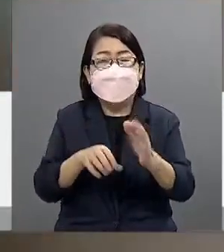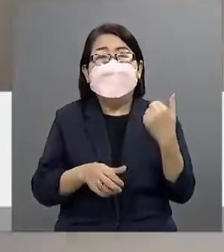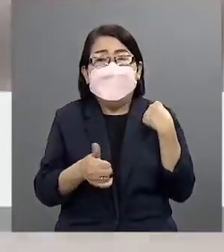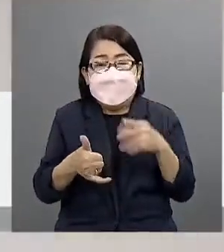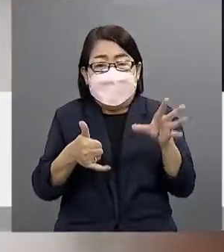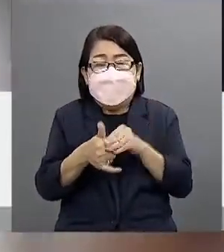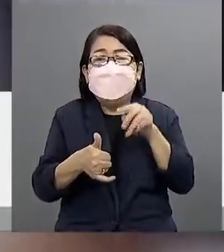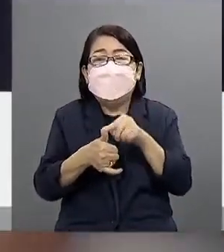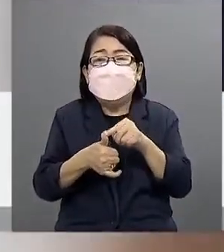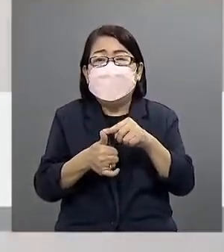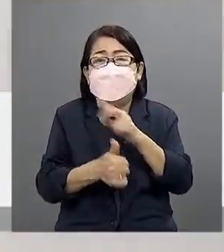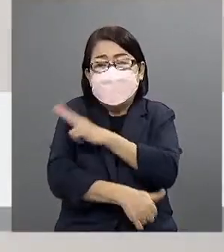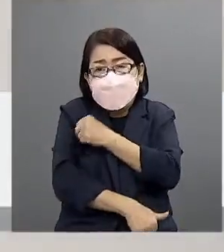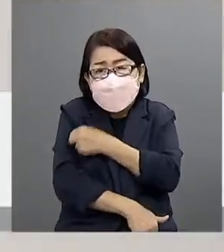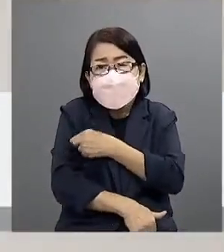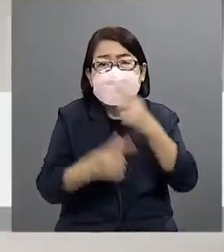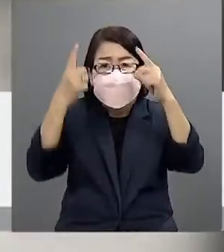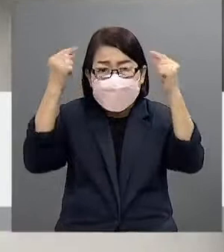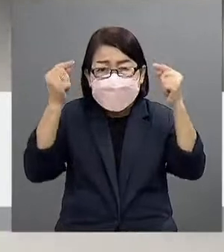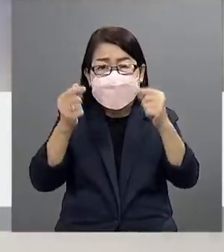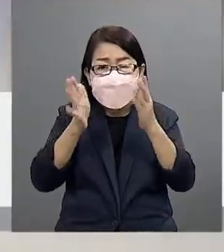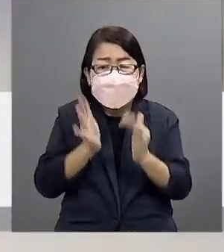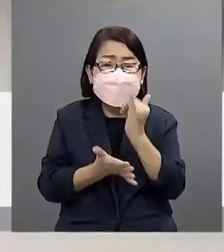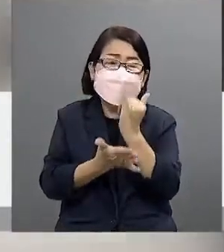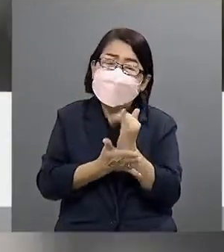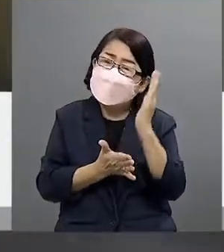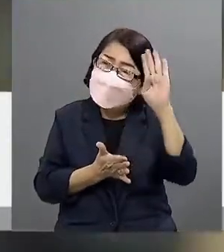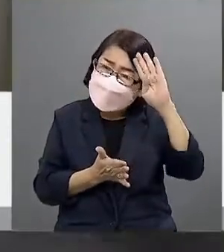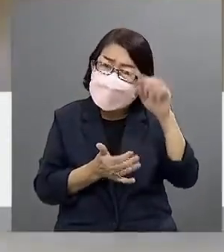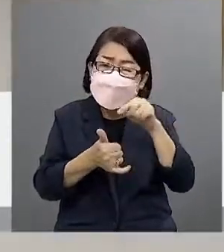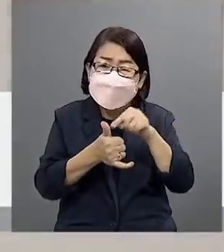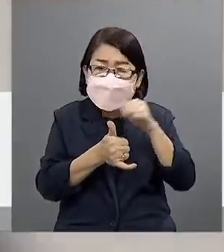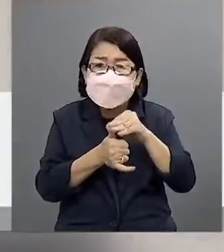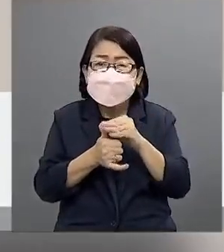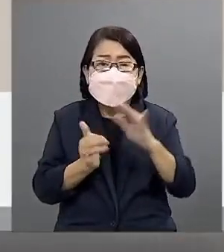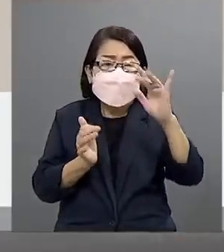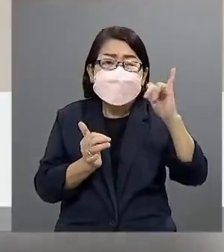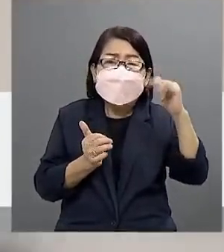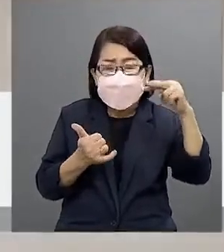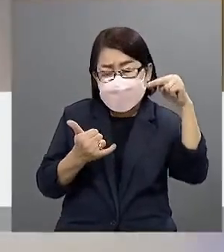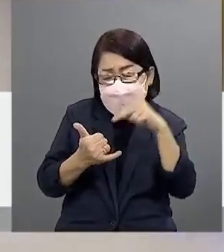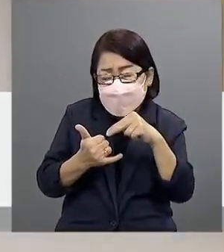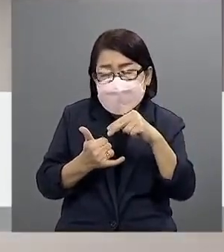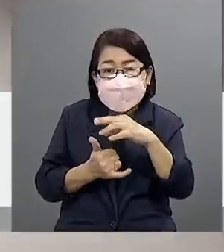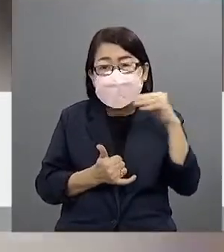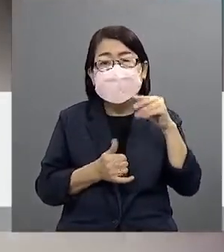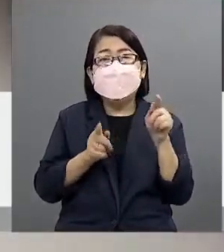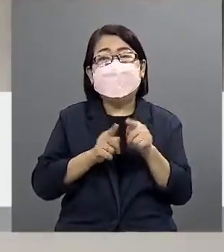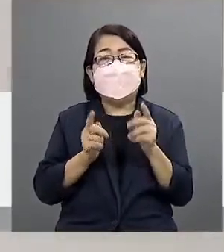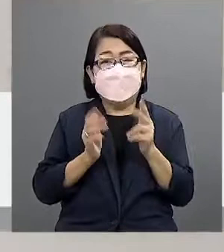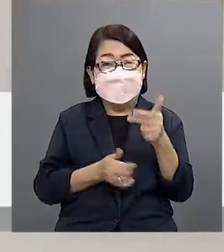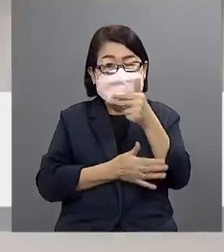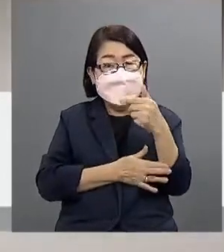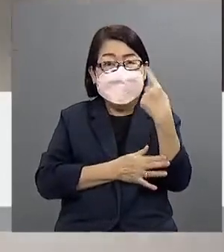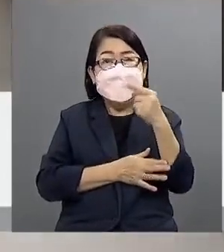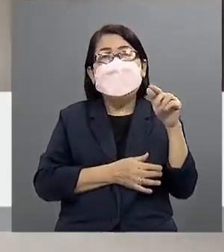างการแพทย์ผู้ป่วยและญาติที่มาเฝ้าไข้ค่ะคนที่เขาบันทึกภาพเป็นญาติผู้ป่วยคนหนึ่งนะคะส่งต่